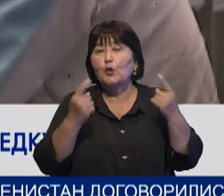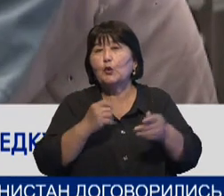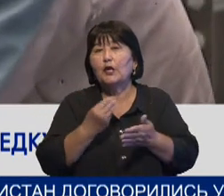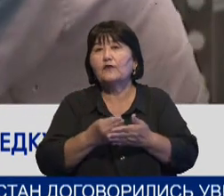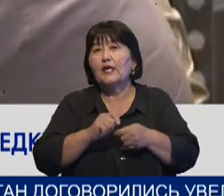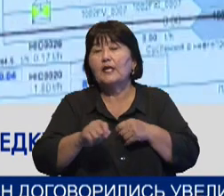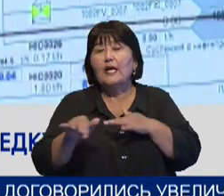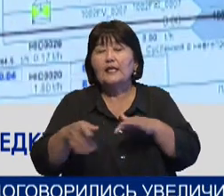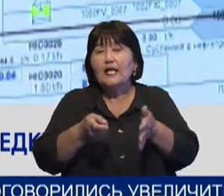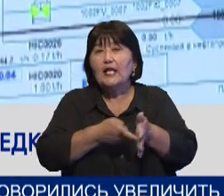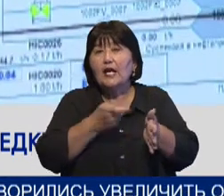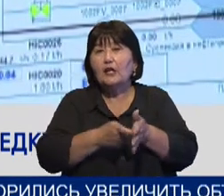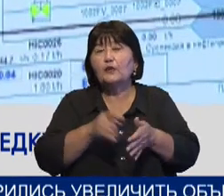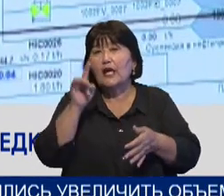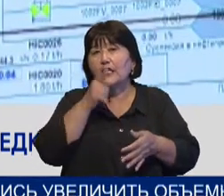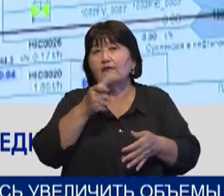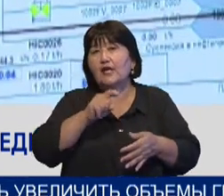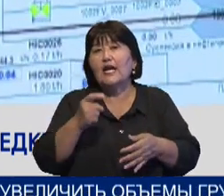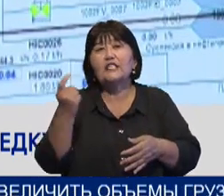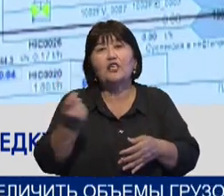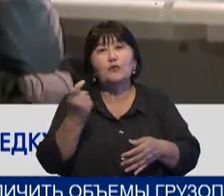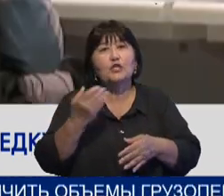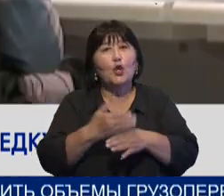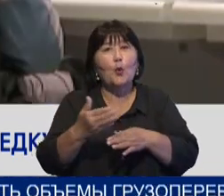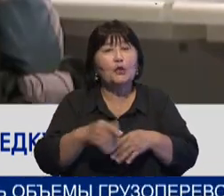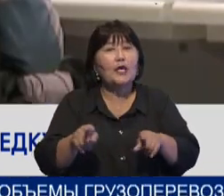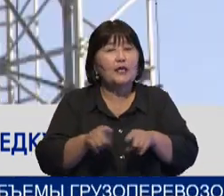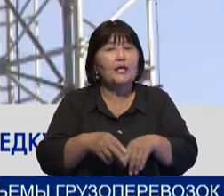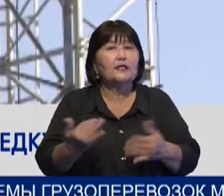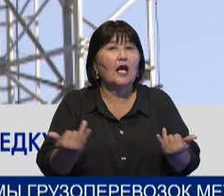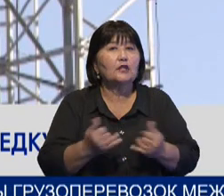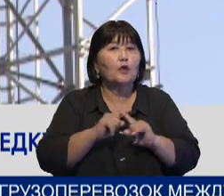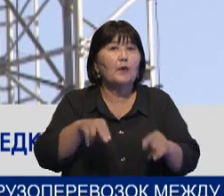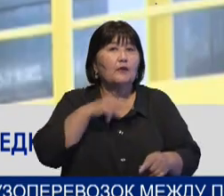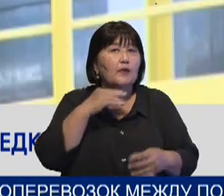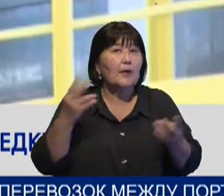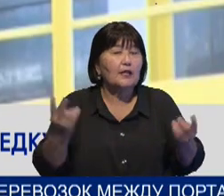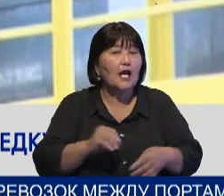инвесторов в георазведку и нефтегазохимическую отрасль, а также обратил особое внимание на